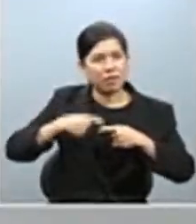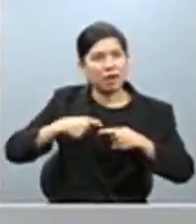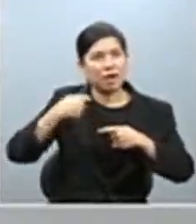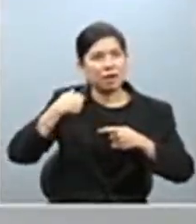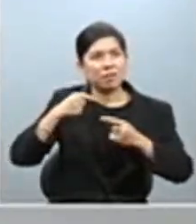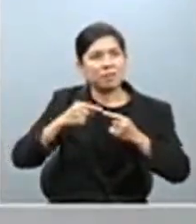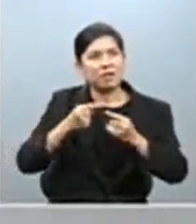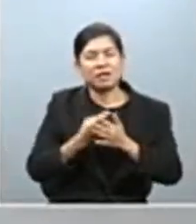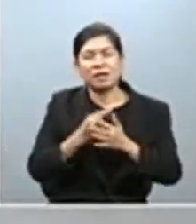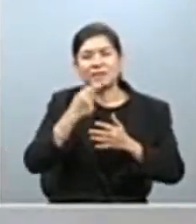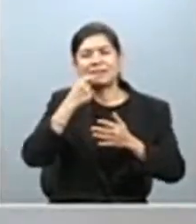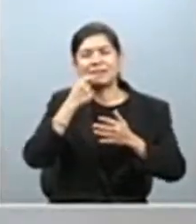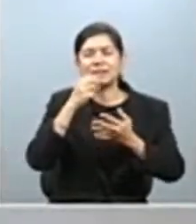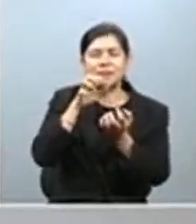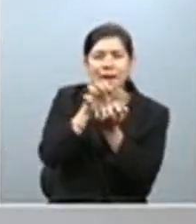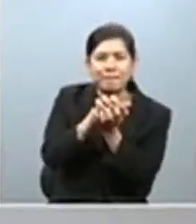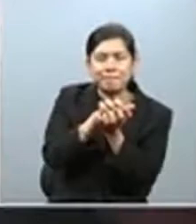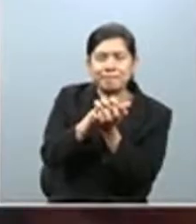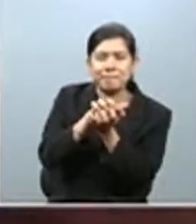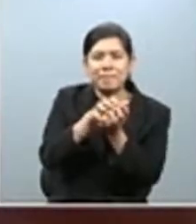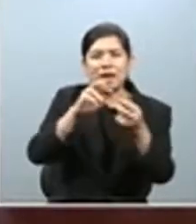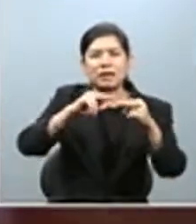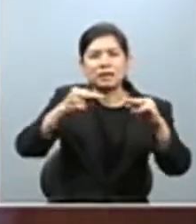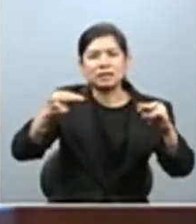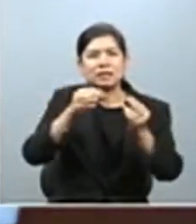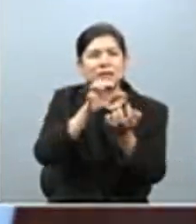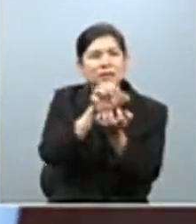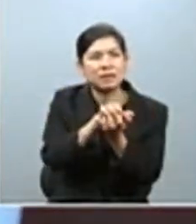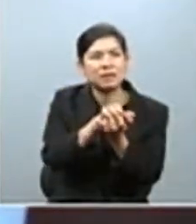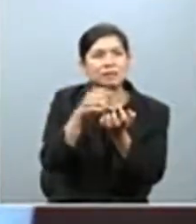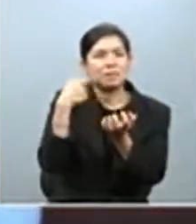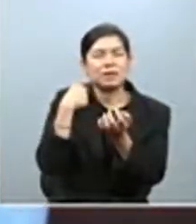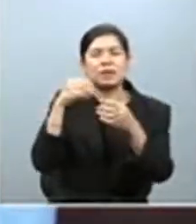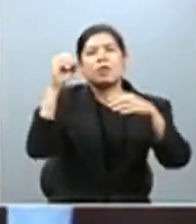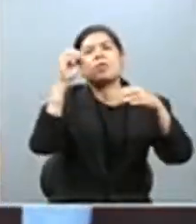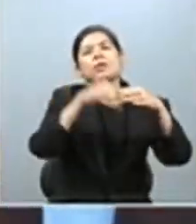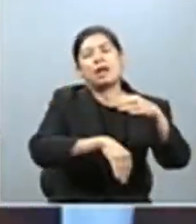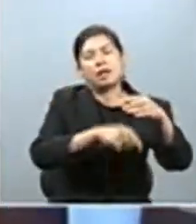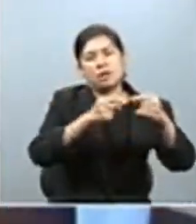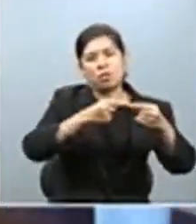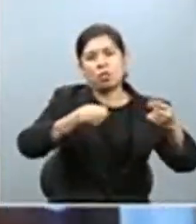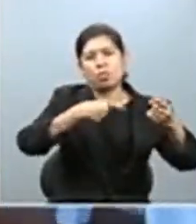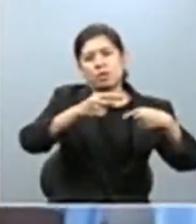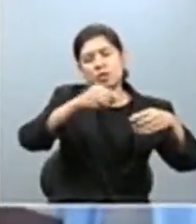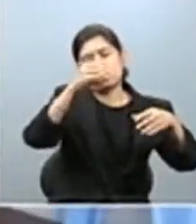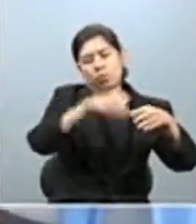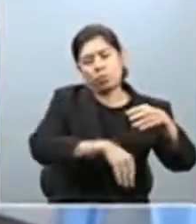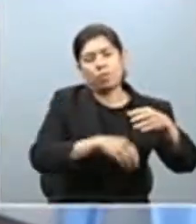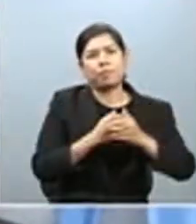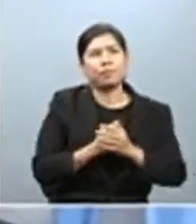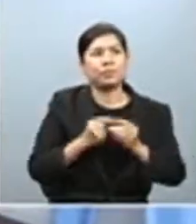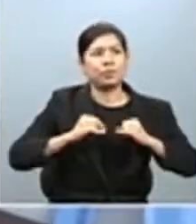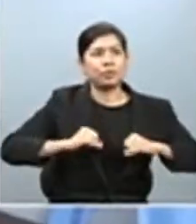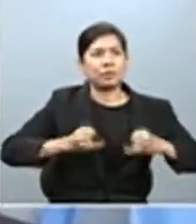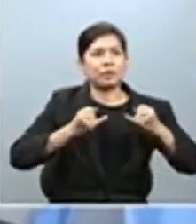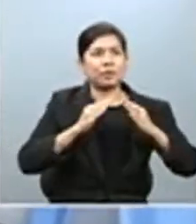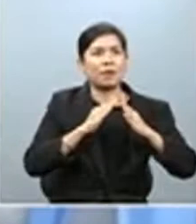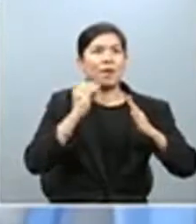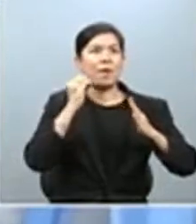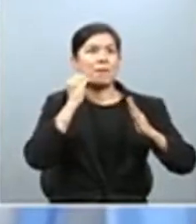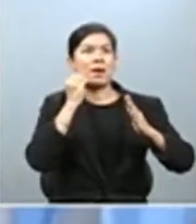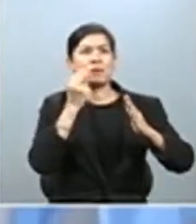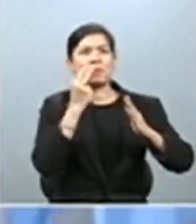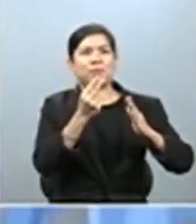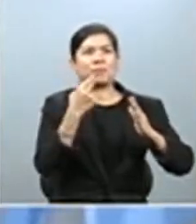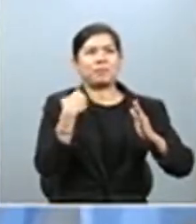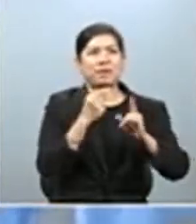ไม่ยอมปล่อยดึงอยู่นานจนเบื่อก็เลยยัดใส่ถุงปุ๋ยซะเลยดูเจ้าของบ้านสิคะตามลุ้นใกล้ชิด